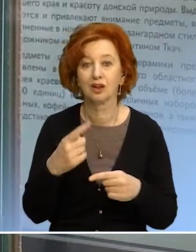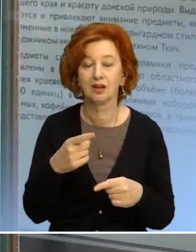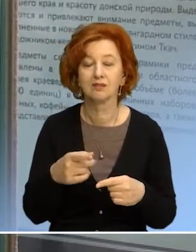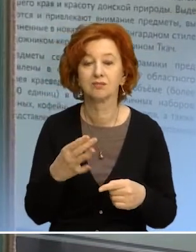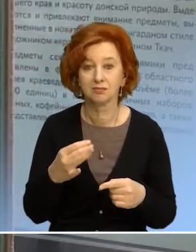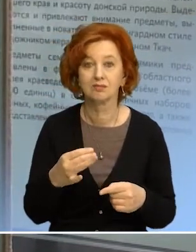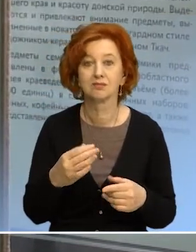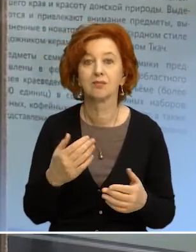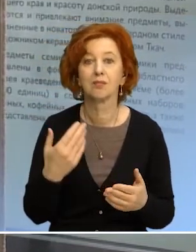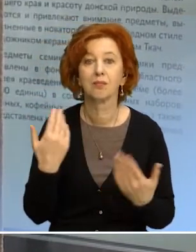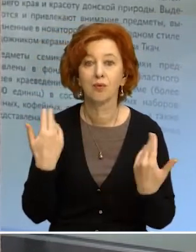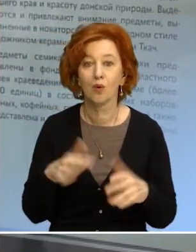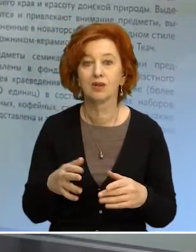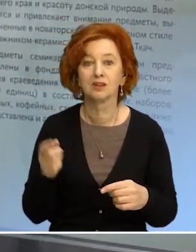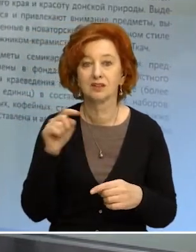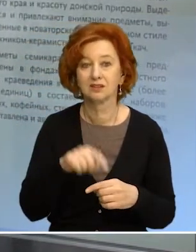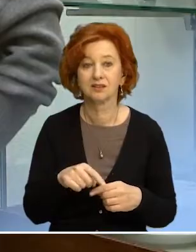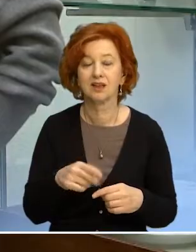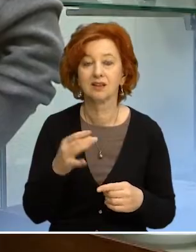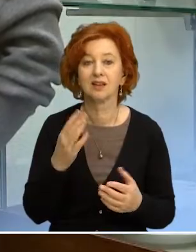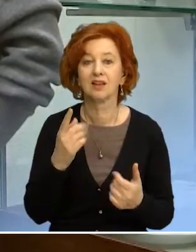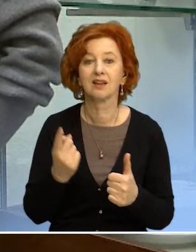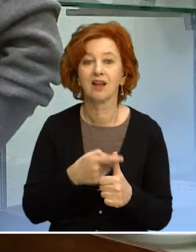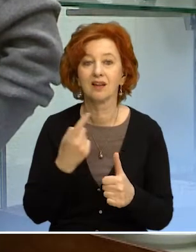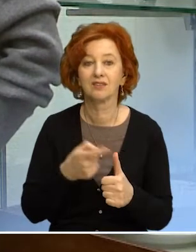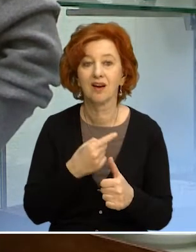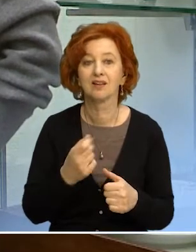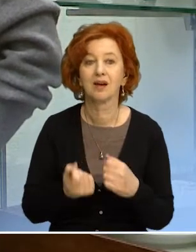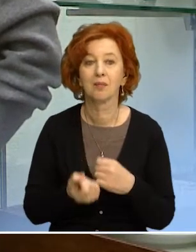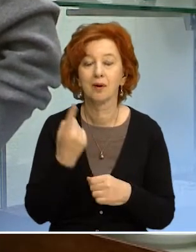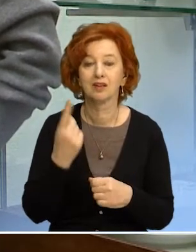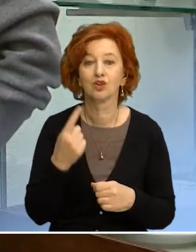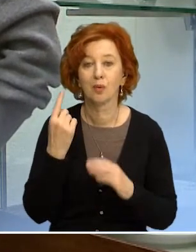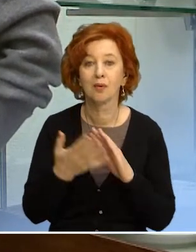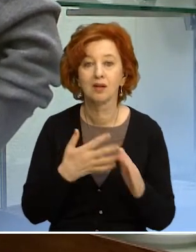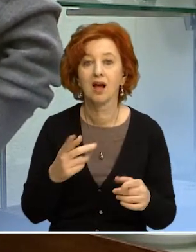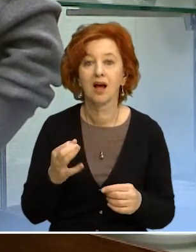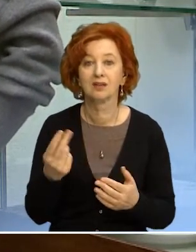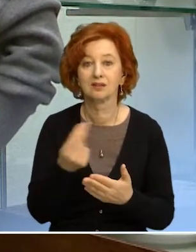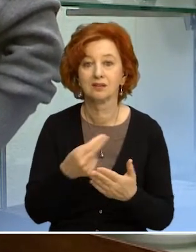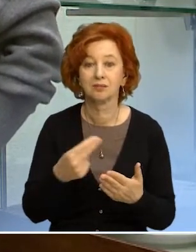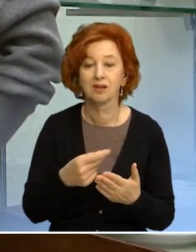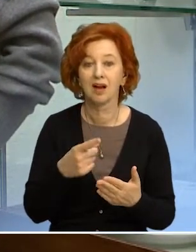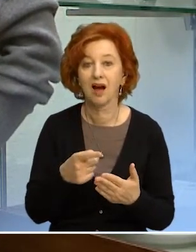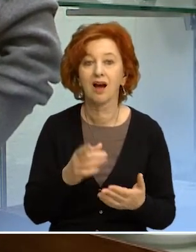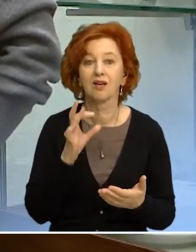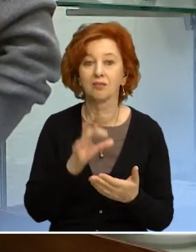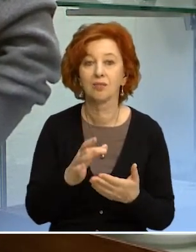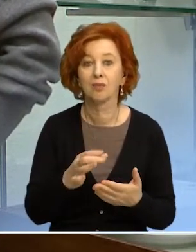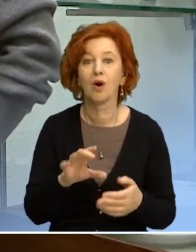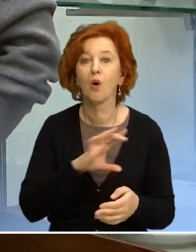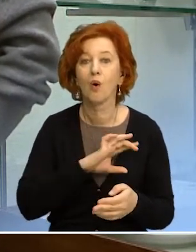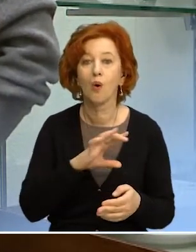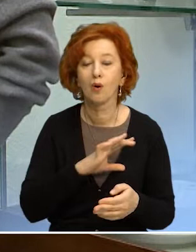видеть и выставляем именно здесь. Название произошло, я так понимаю, от изображенного ордена, да, на